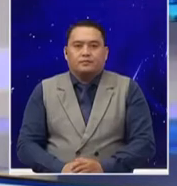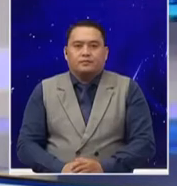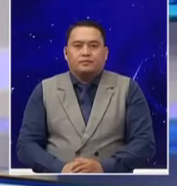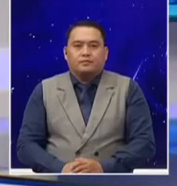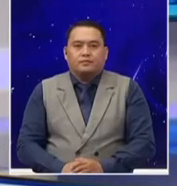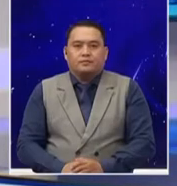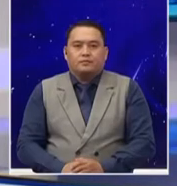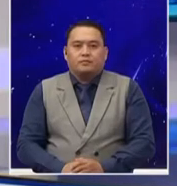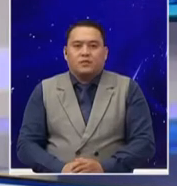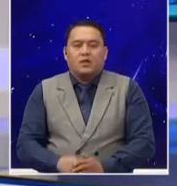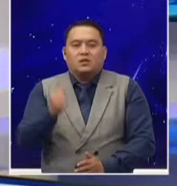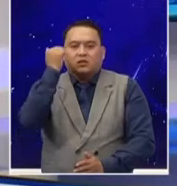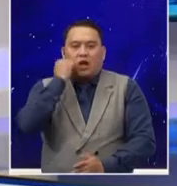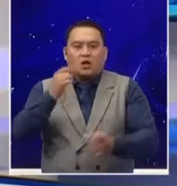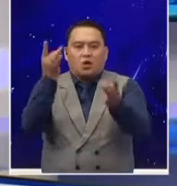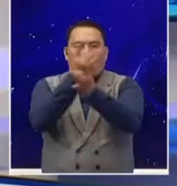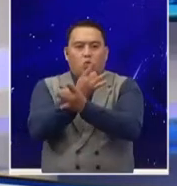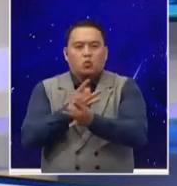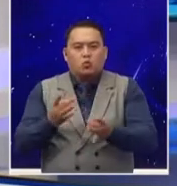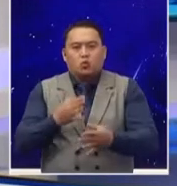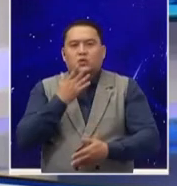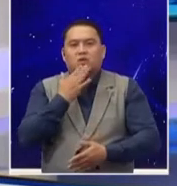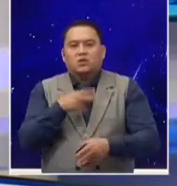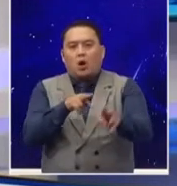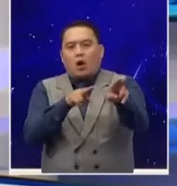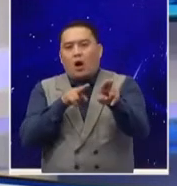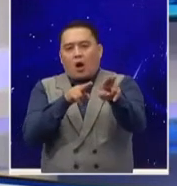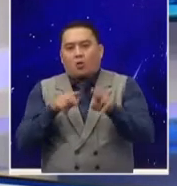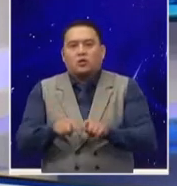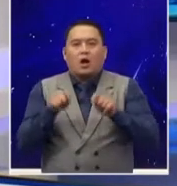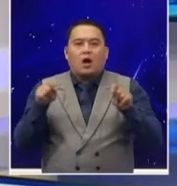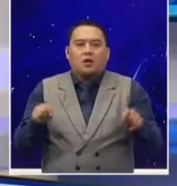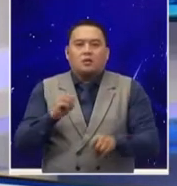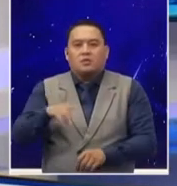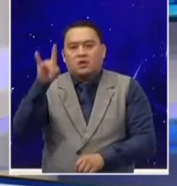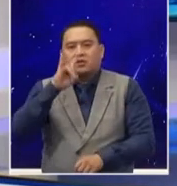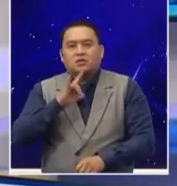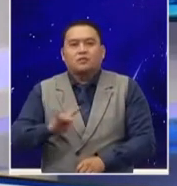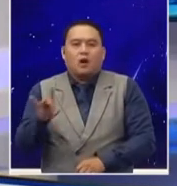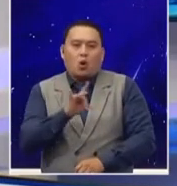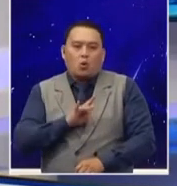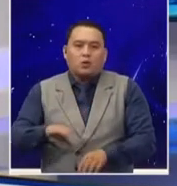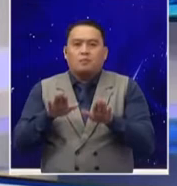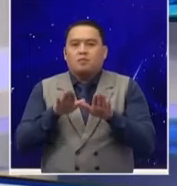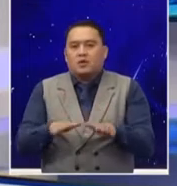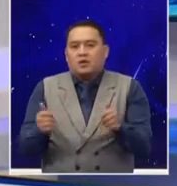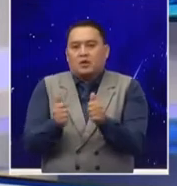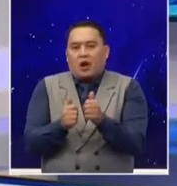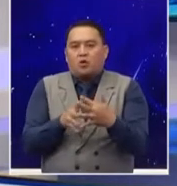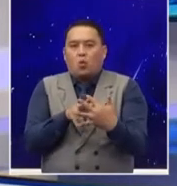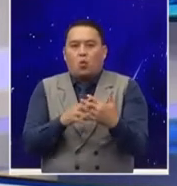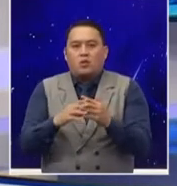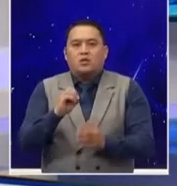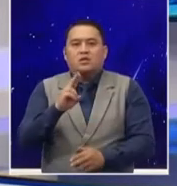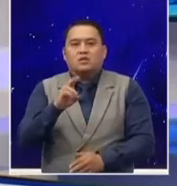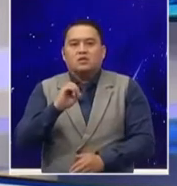Сохраняя традиции, этнокультурный центр национальной охоты распахнул свои двери в Енбекши, Казахском районе. Расположился он неподалеку от